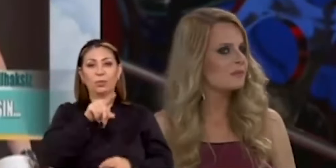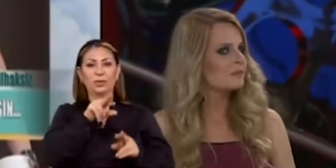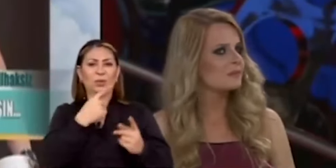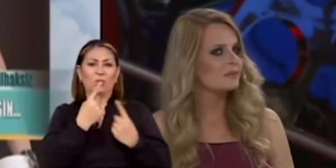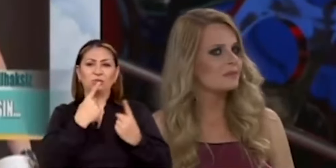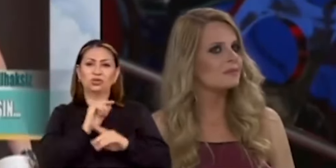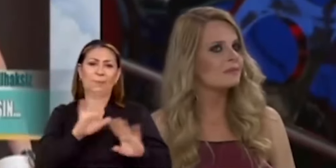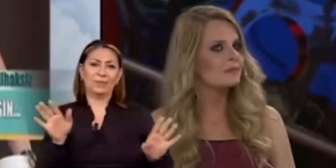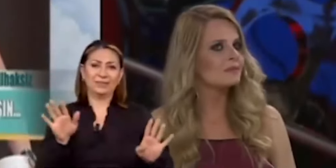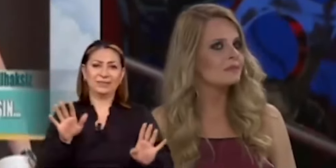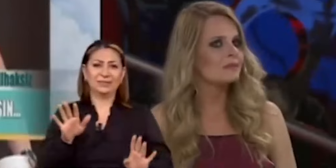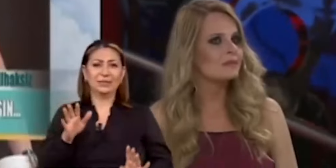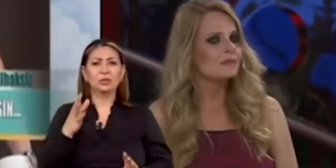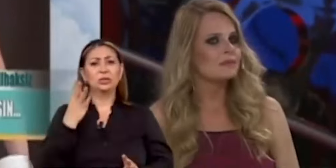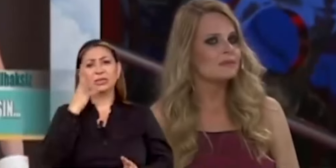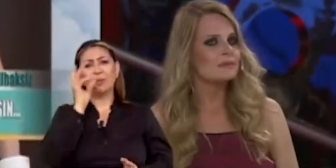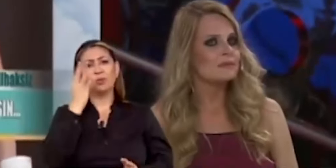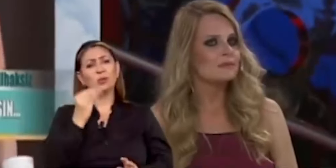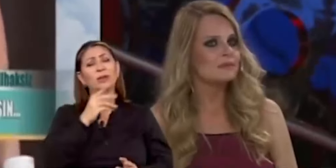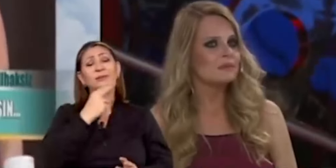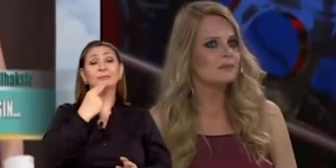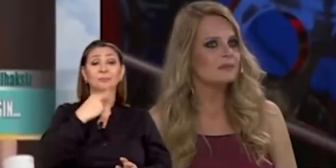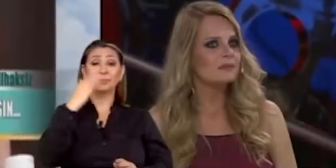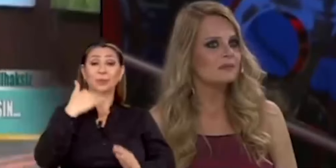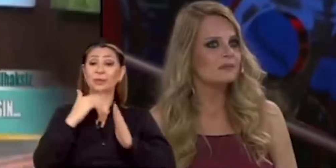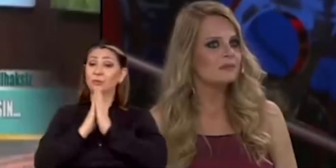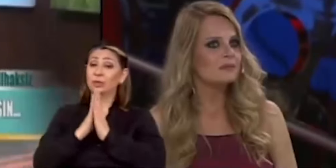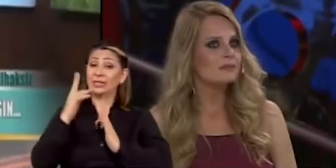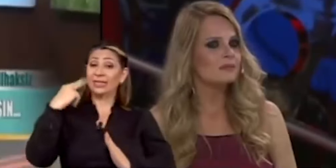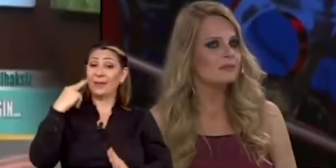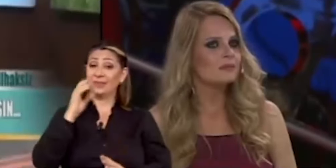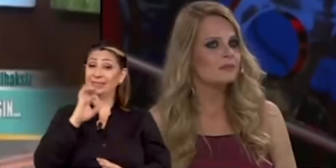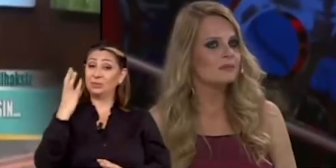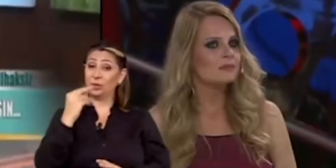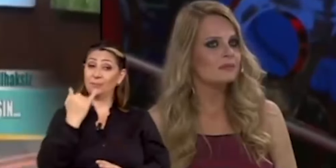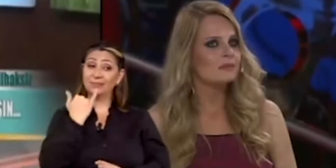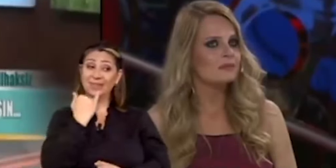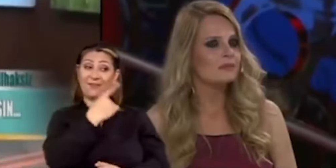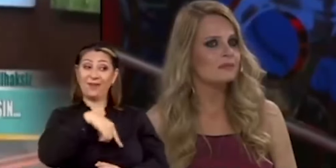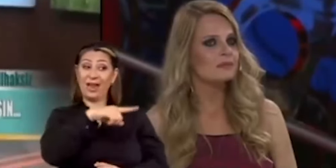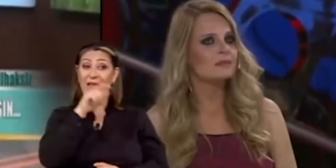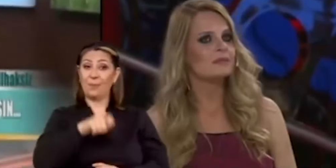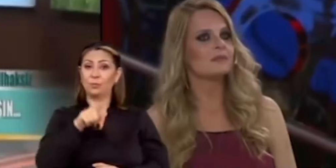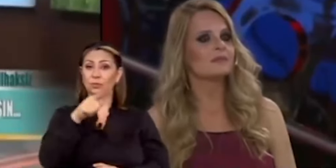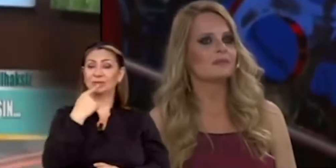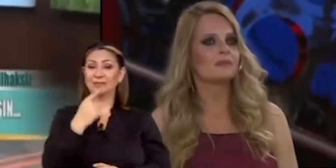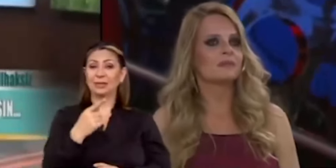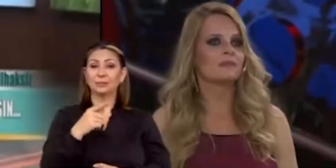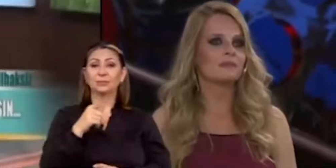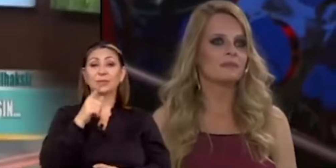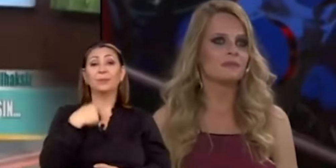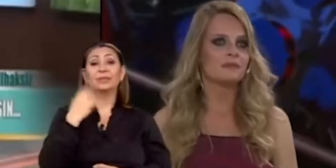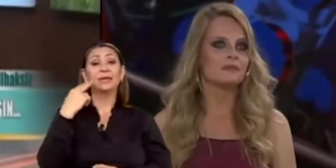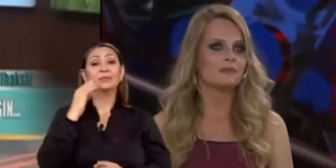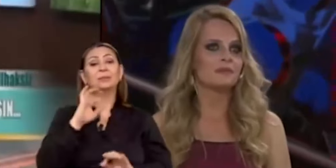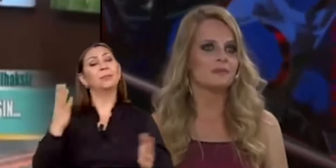şekilde konuşamaz. Çok kim olursa özür dilerim olsun. Tuğba. Ben olmaz. Terbiyesiz olarak hukuklarımıza yaptığımız terbiyesizlik. Yok hayır sen bana...